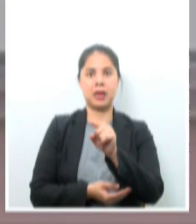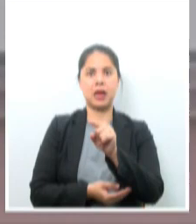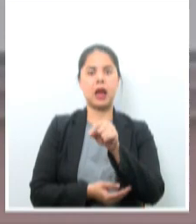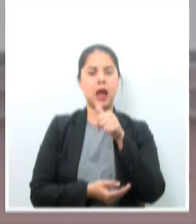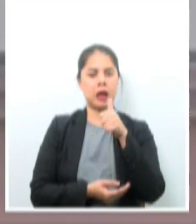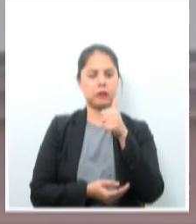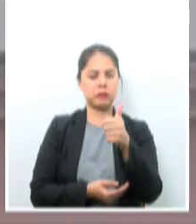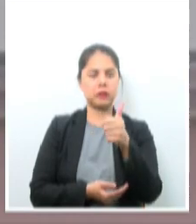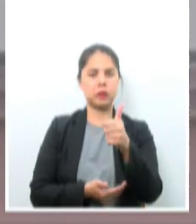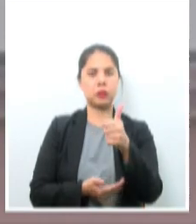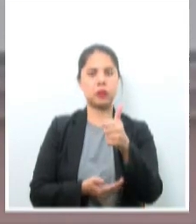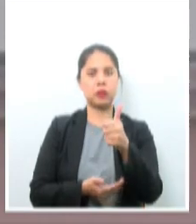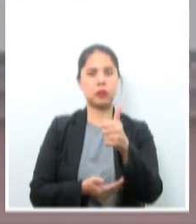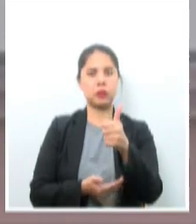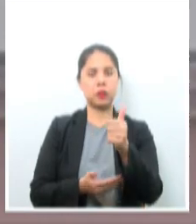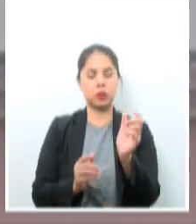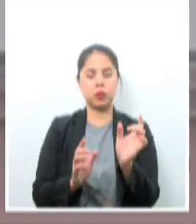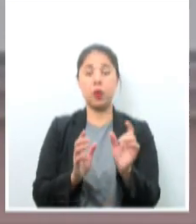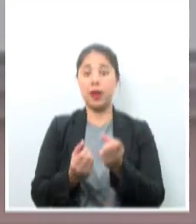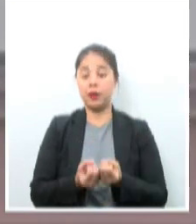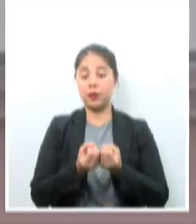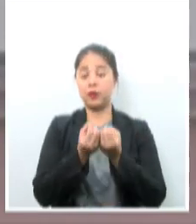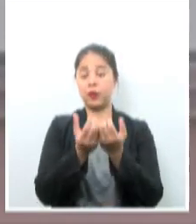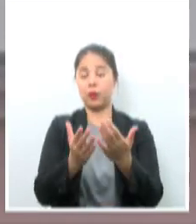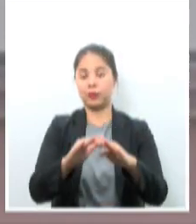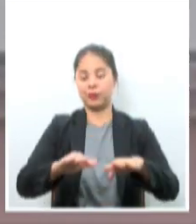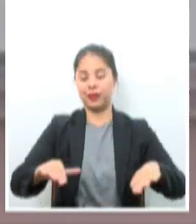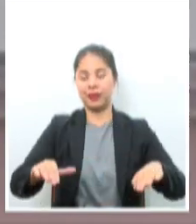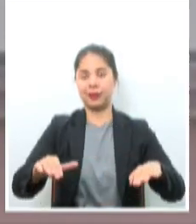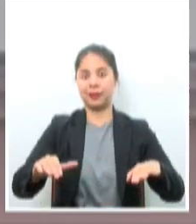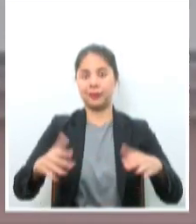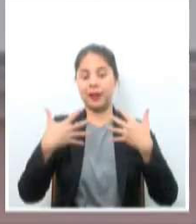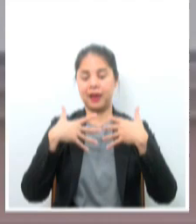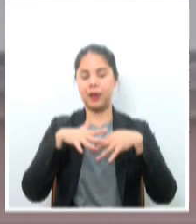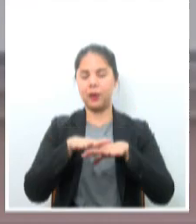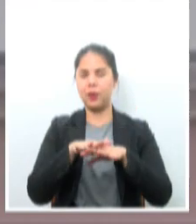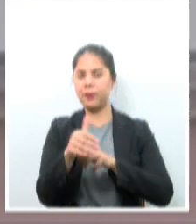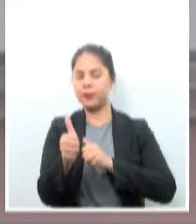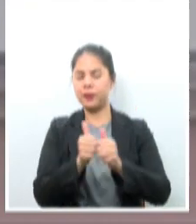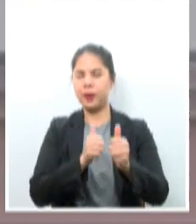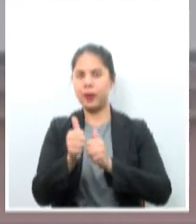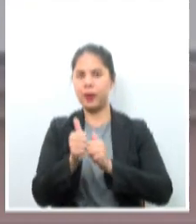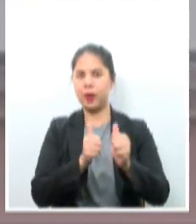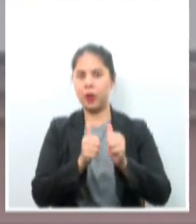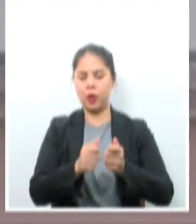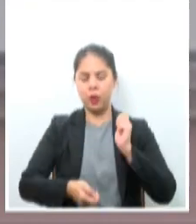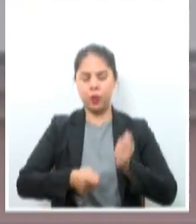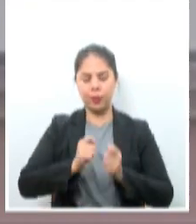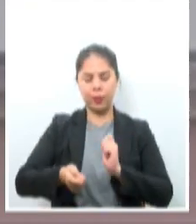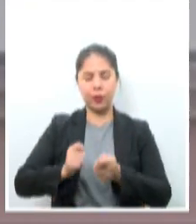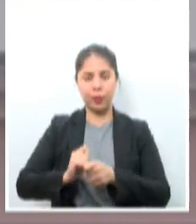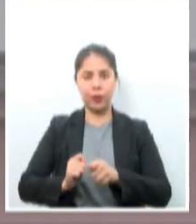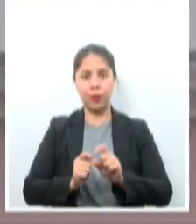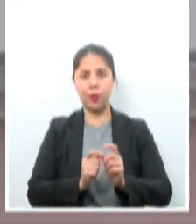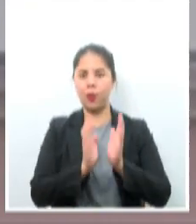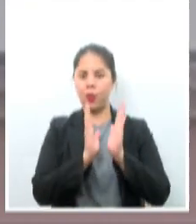สำเร็จเป็นอย่างมากนะครับเราส่งนักเรียนนะครับเข้าร่วมแข่งขันในรายการเดี่ยวระนาดทุ้งระดับ